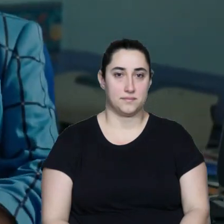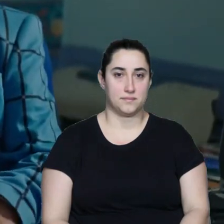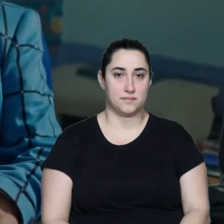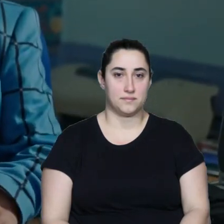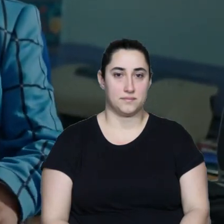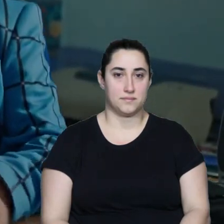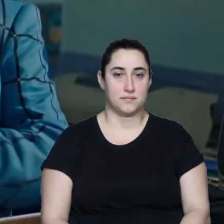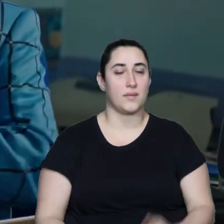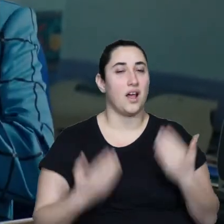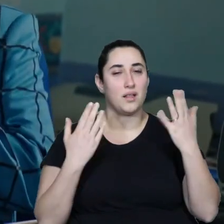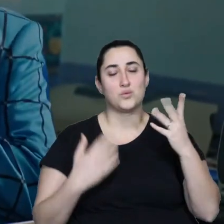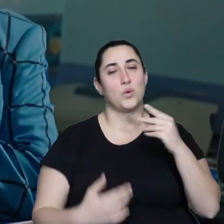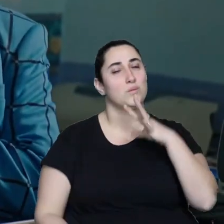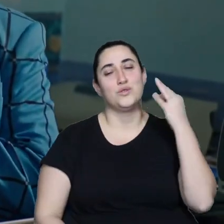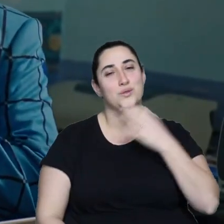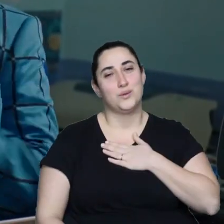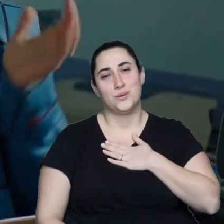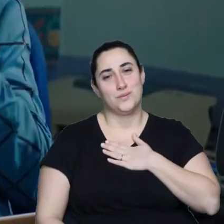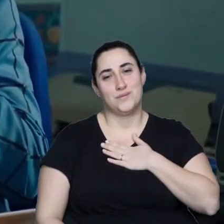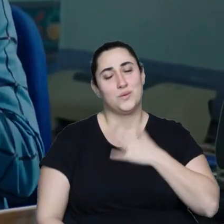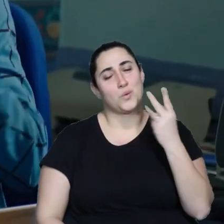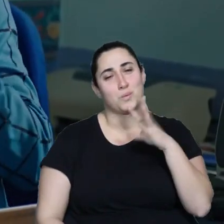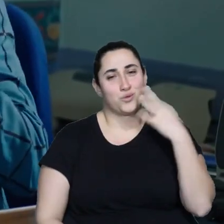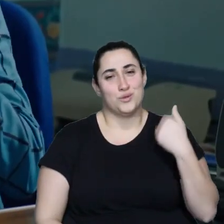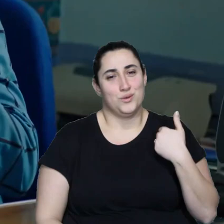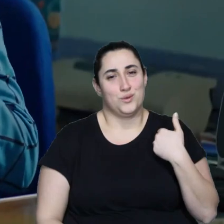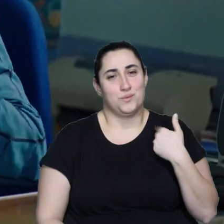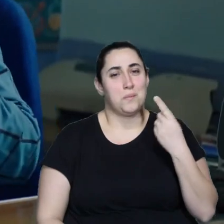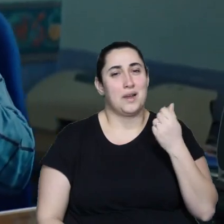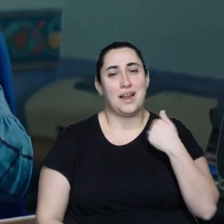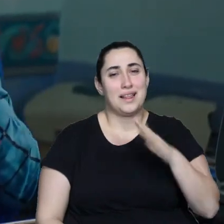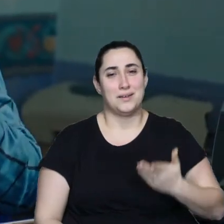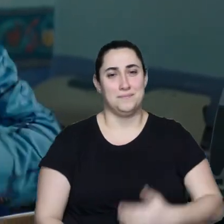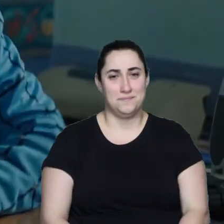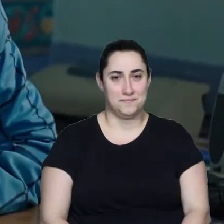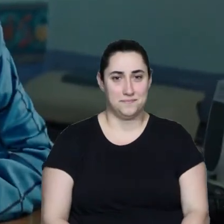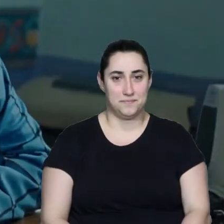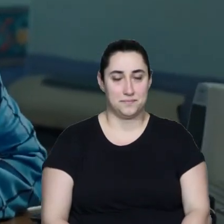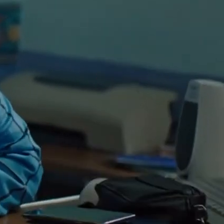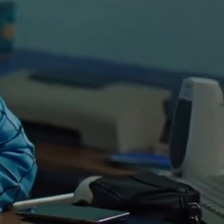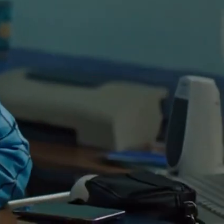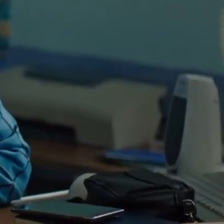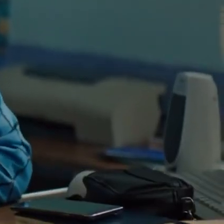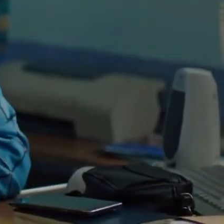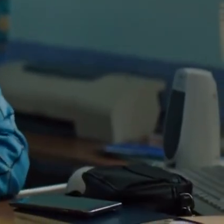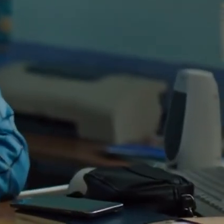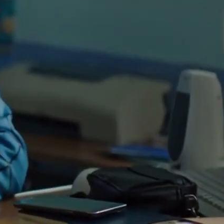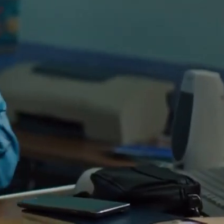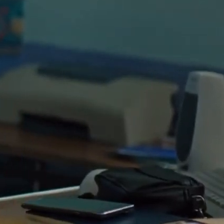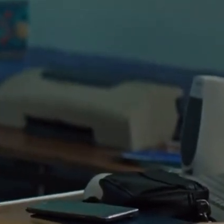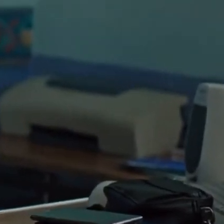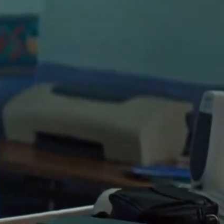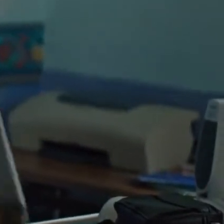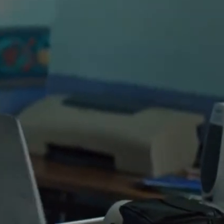Ah, çok mesudum ben ya. Çok mesudum vallahi billahi ya. Camlı kapıyı kollayarak elini